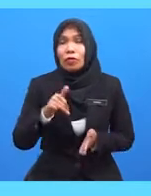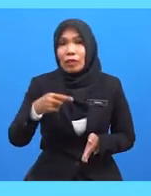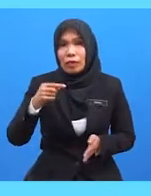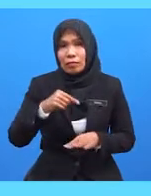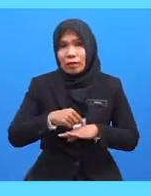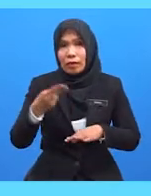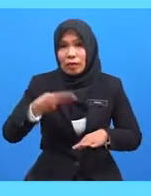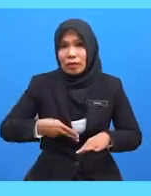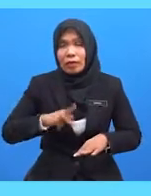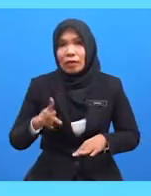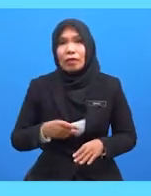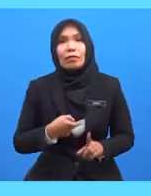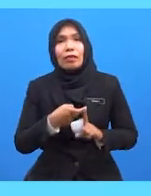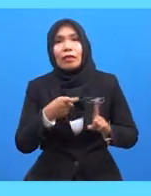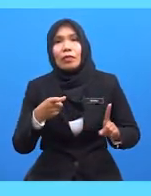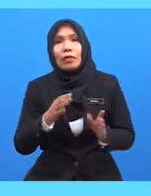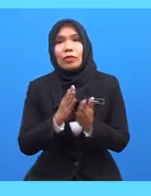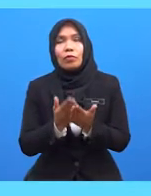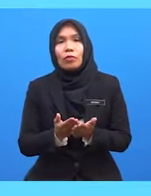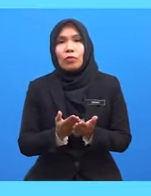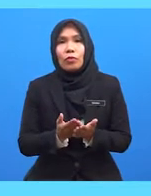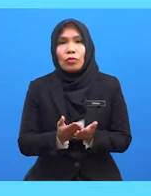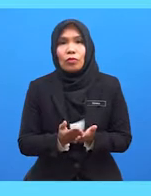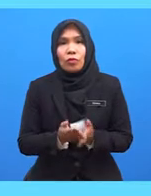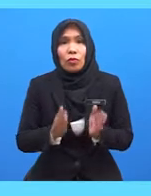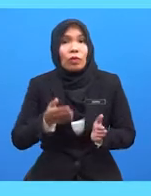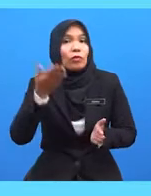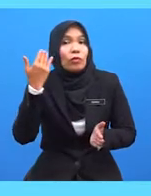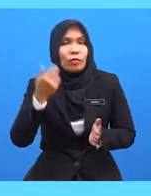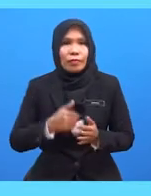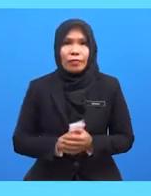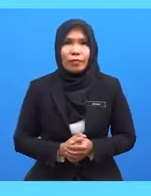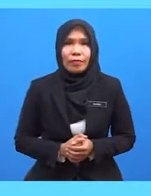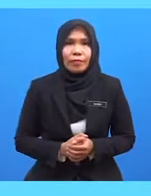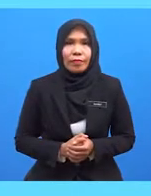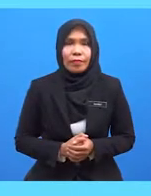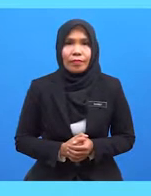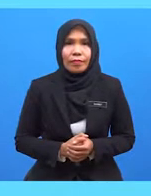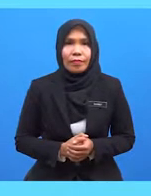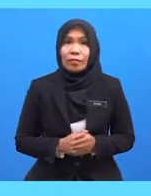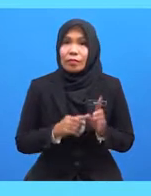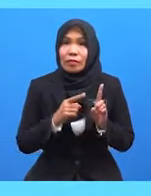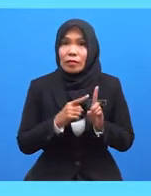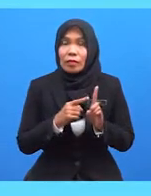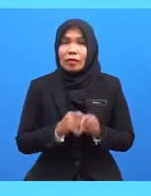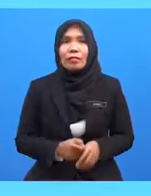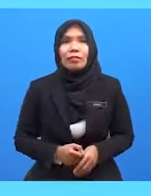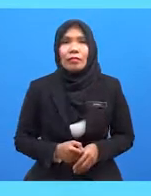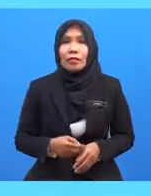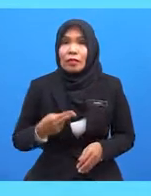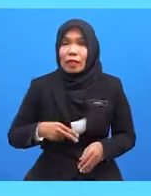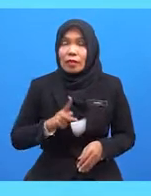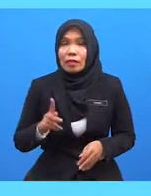Frederick D. Hoffman. Caspar Wittens dan Sebastian Dakhats menghasilkan Kamus